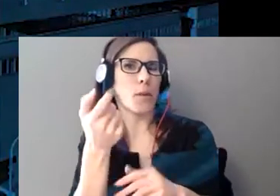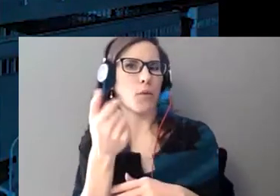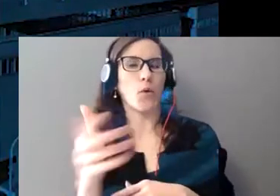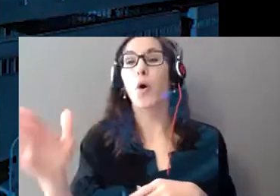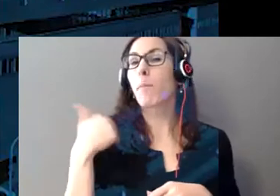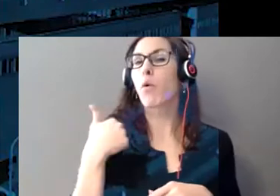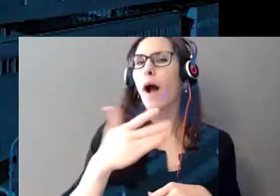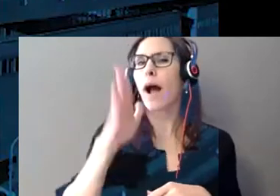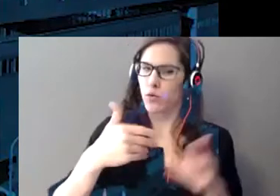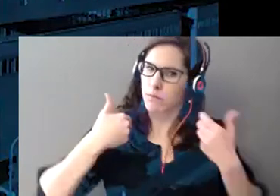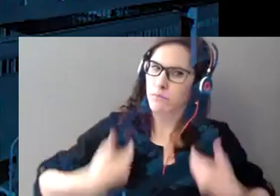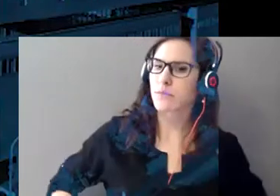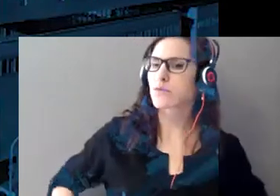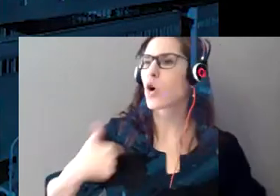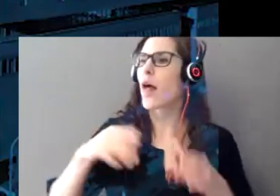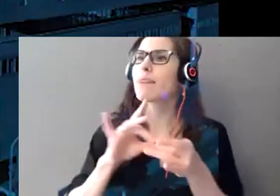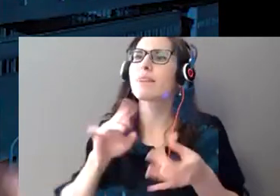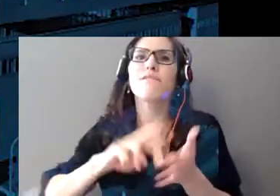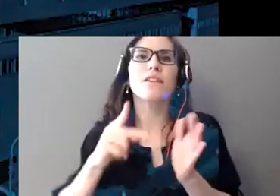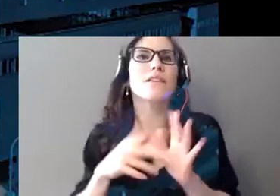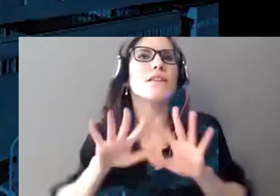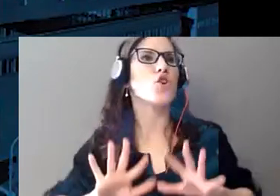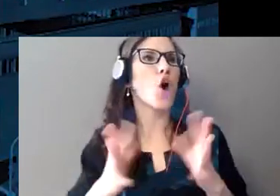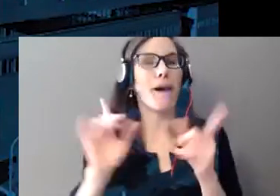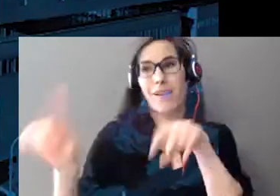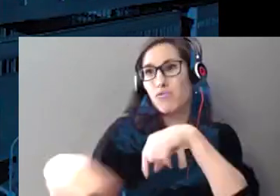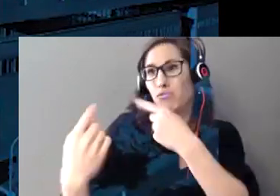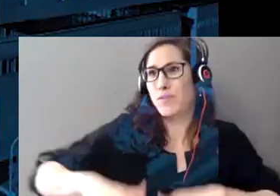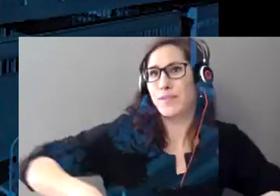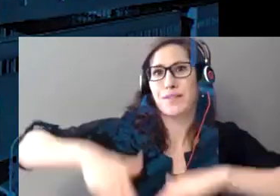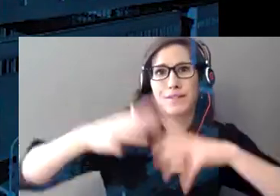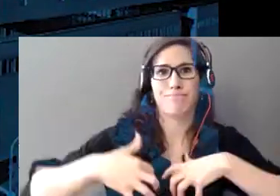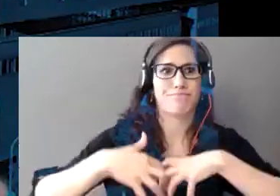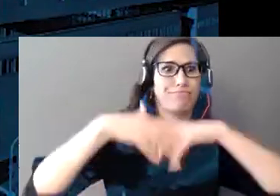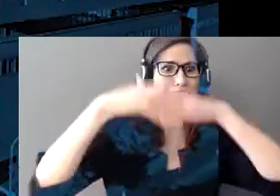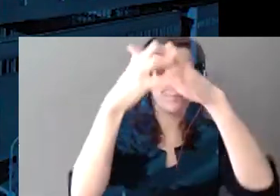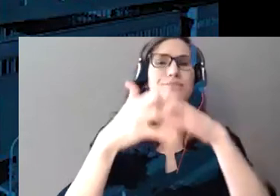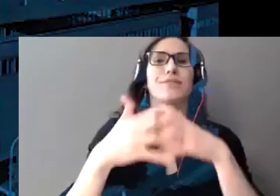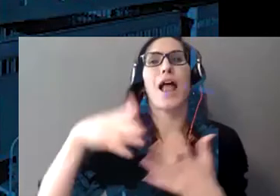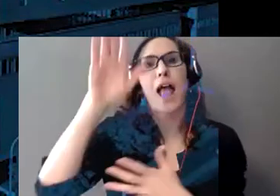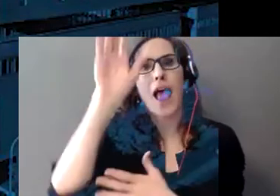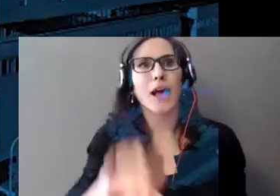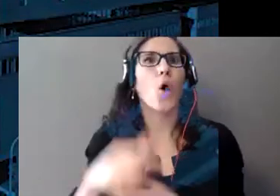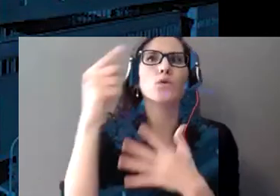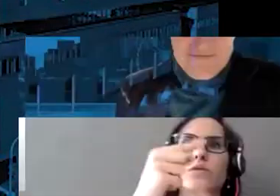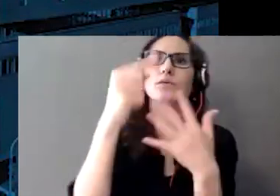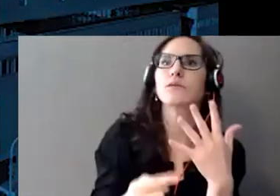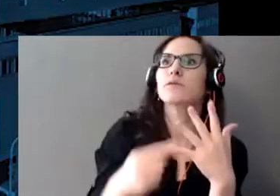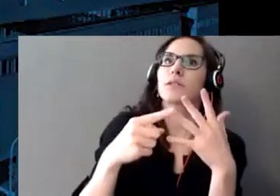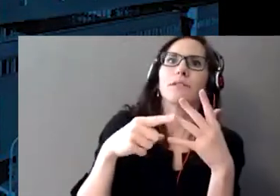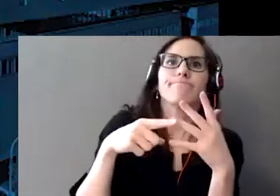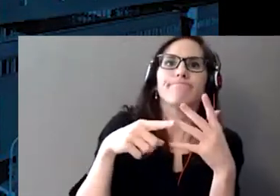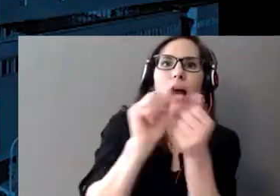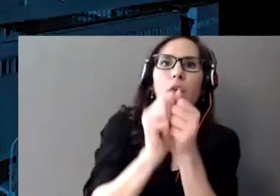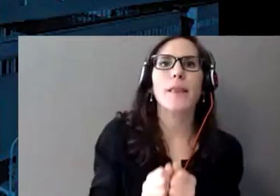qui me composent et ma construction identitaire depuis l'âge de 8 ans s'est faite et s'est consolidée autour d'un diagnostic médical